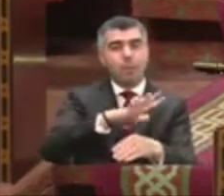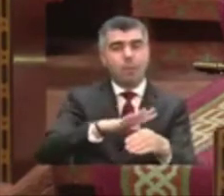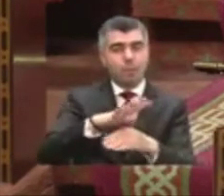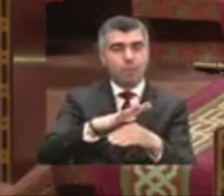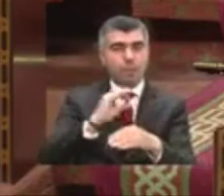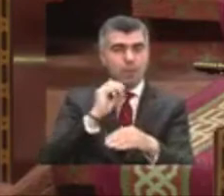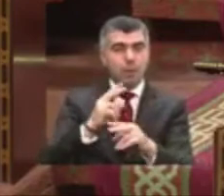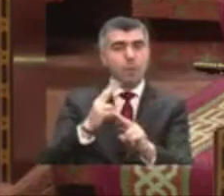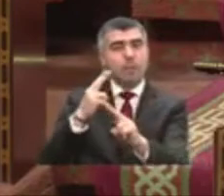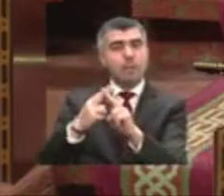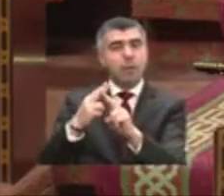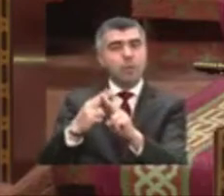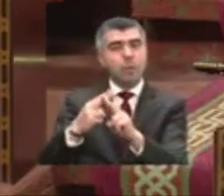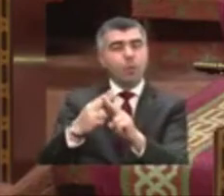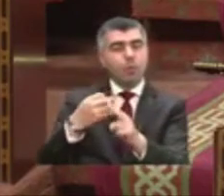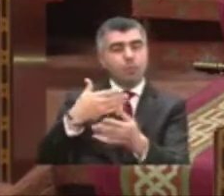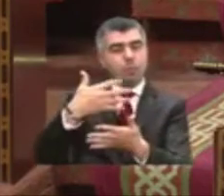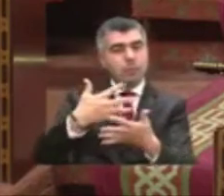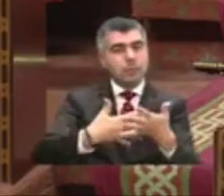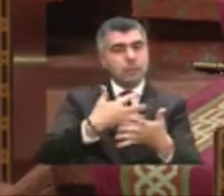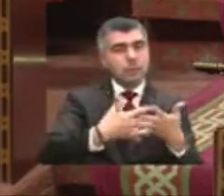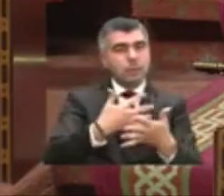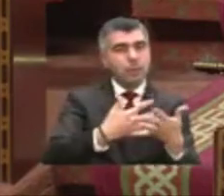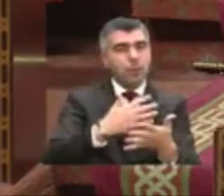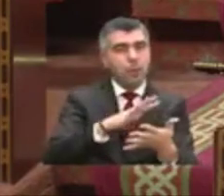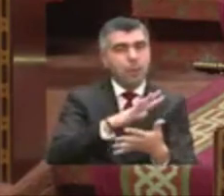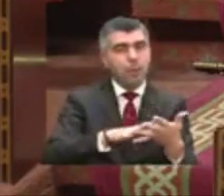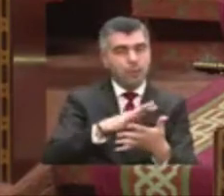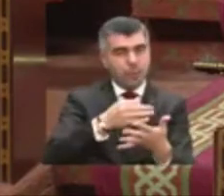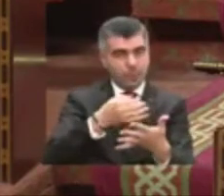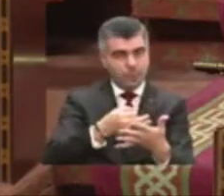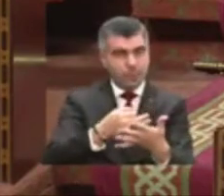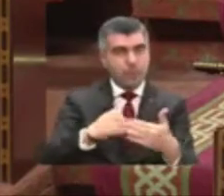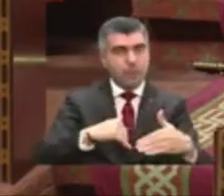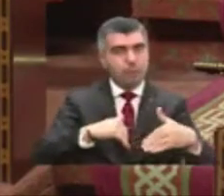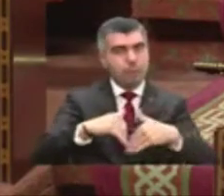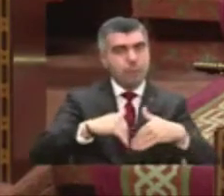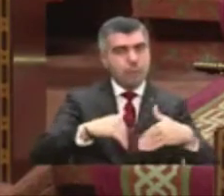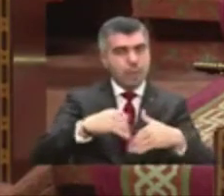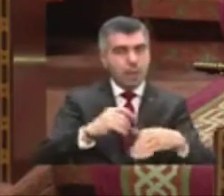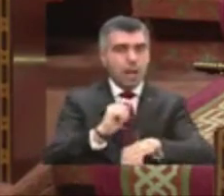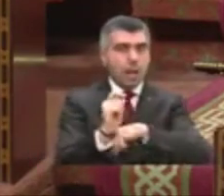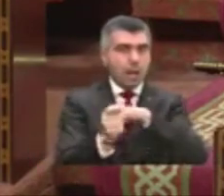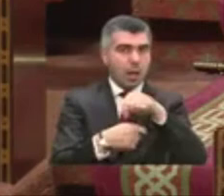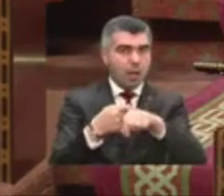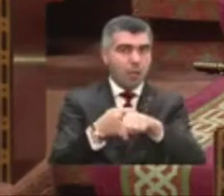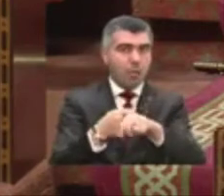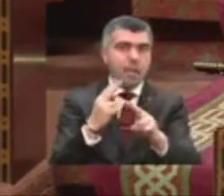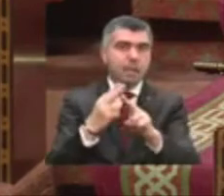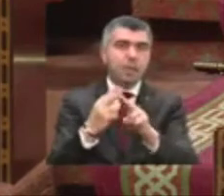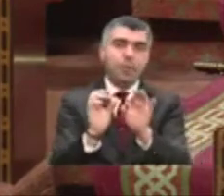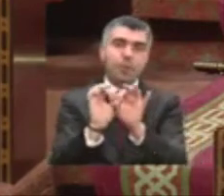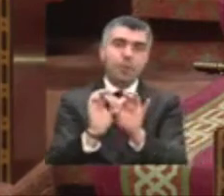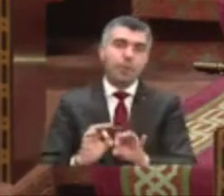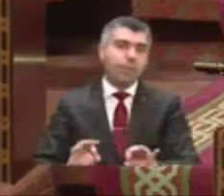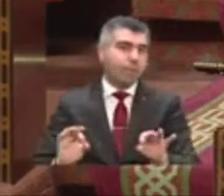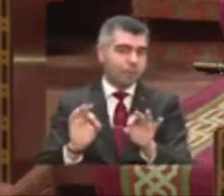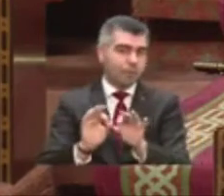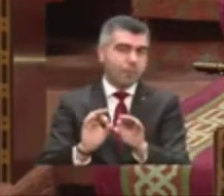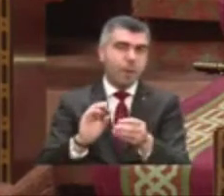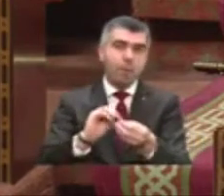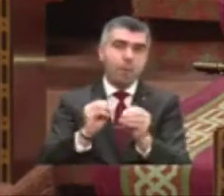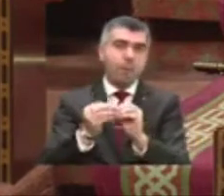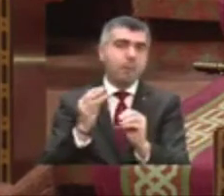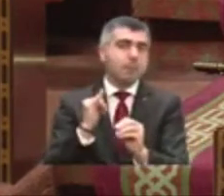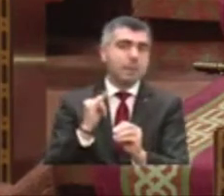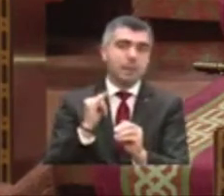الغير مصنفة وهي تدخل في إطار هذه الطرق القروية، فالإشكالية لا زالت مطروحة، وبالتالي على